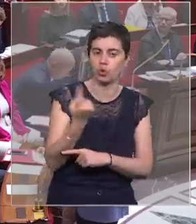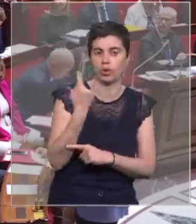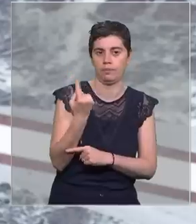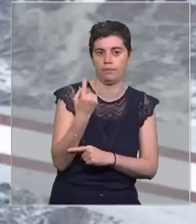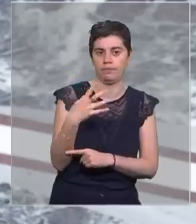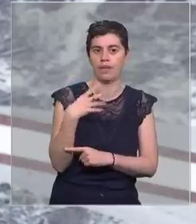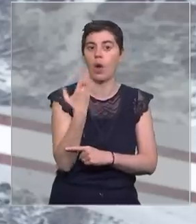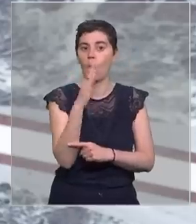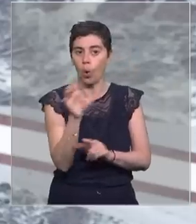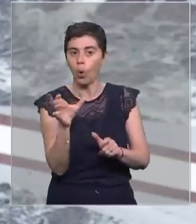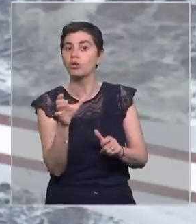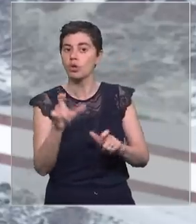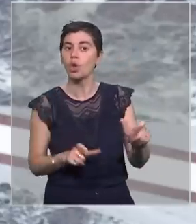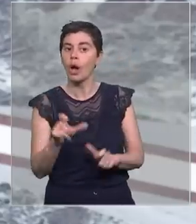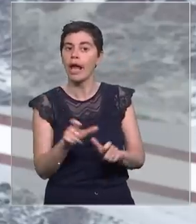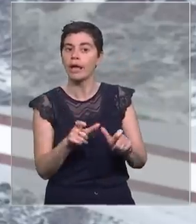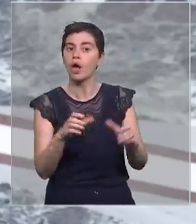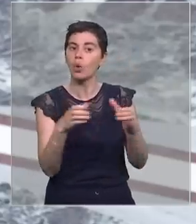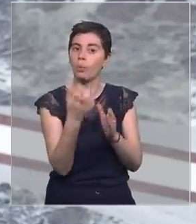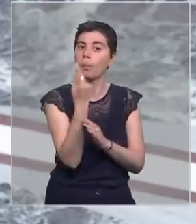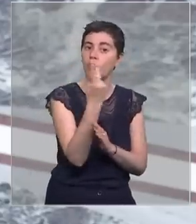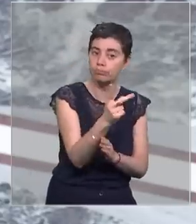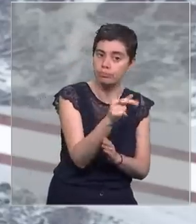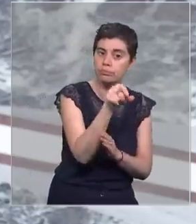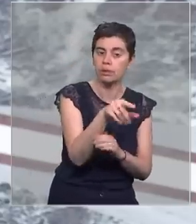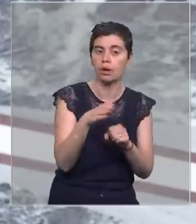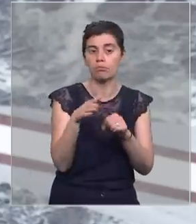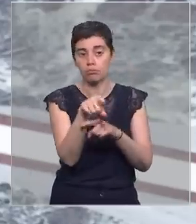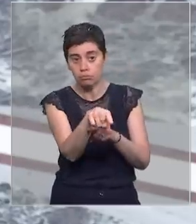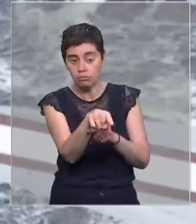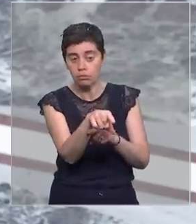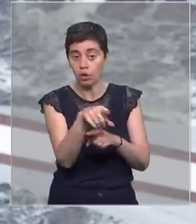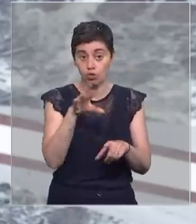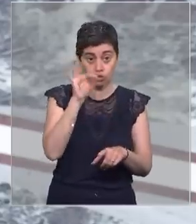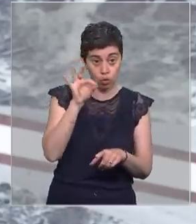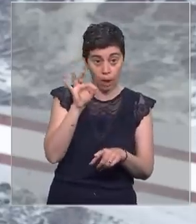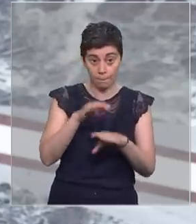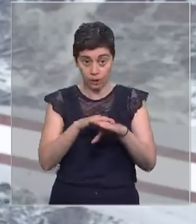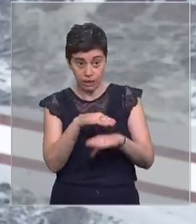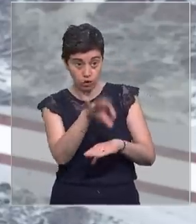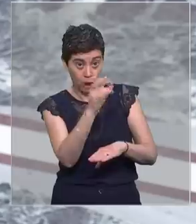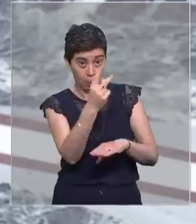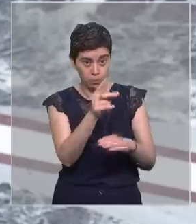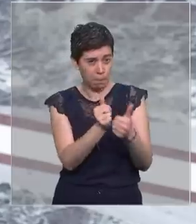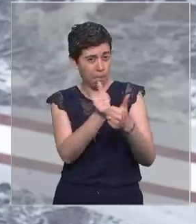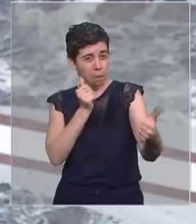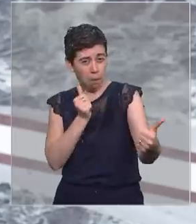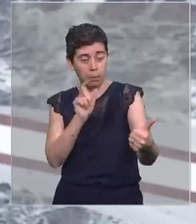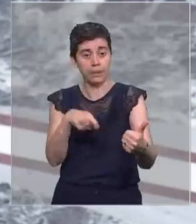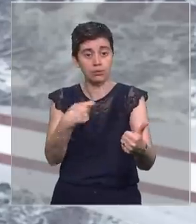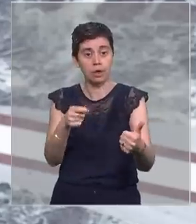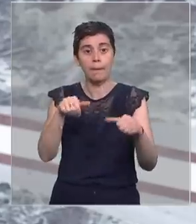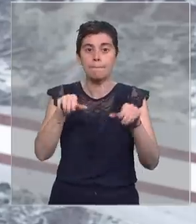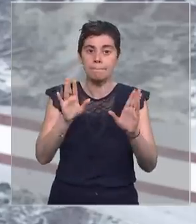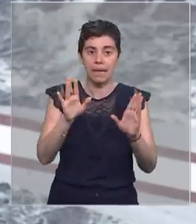vos collègues du groupe de la gauche républicaine et démocrate. Nos choix politiques sont profondément éloignés, mais notre attachement